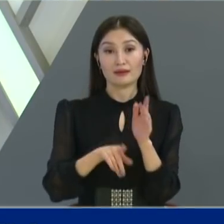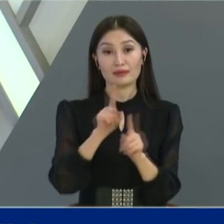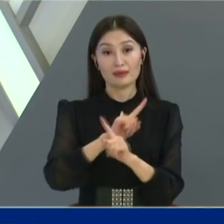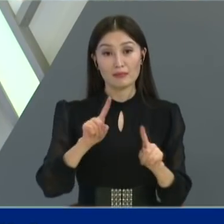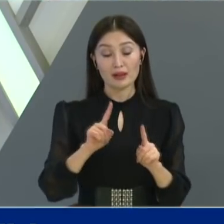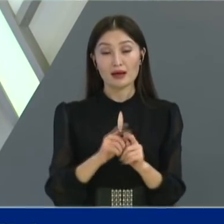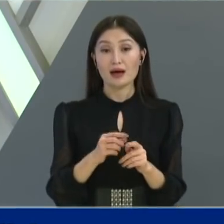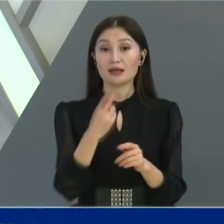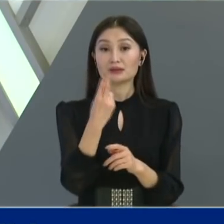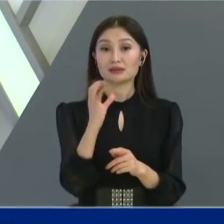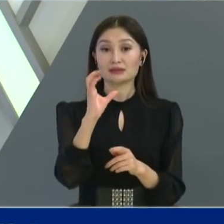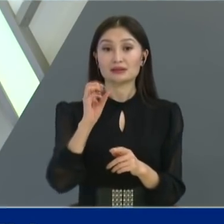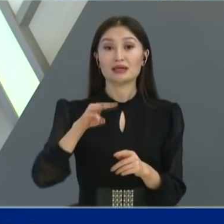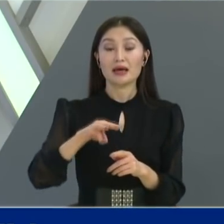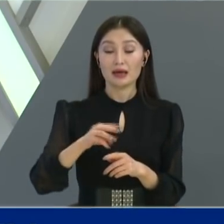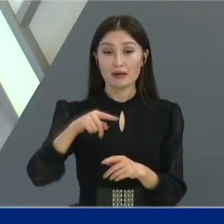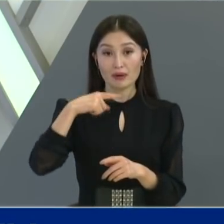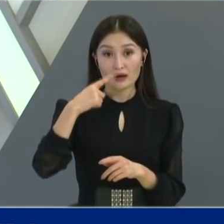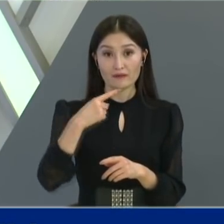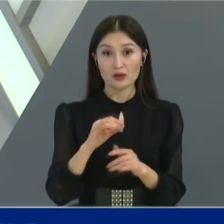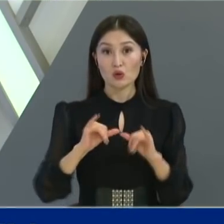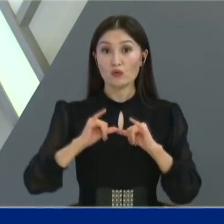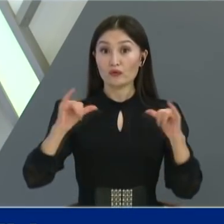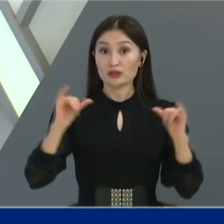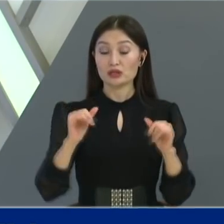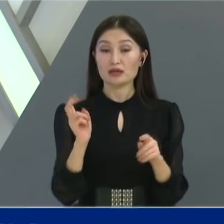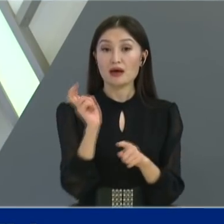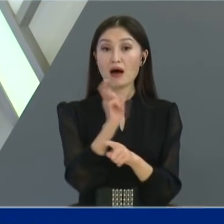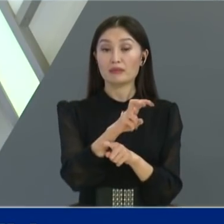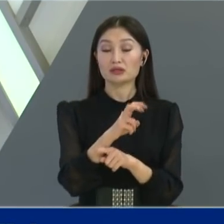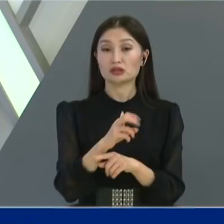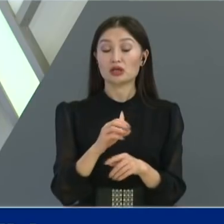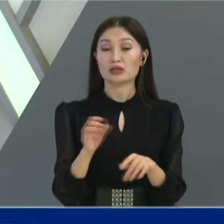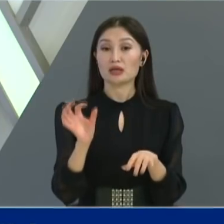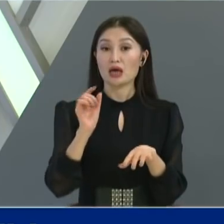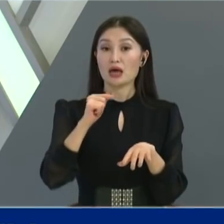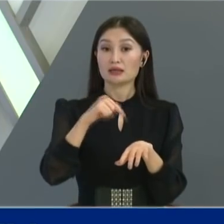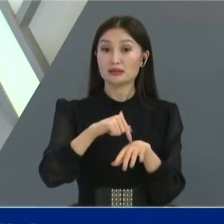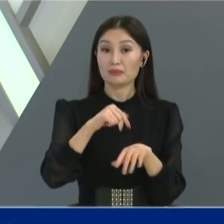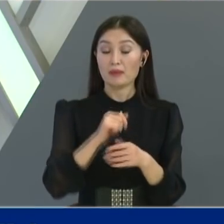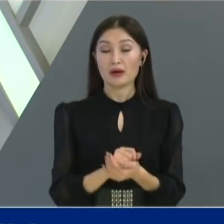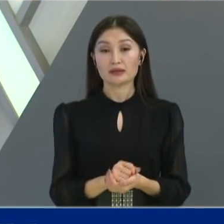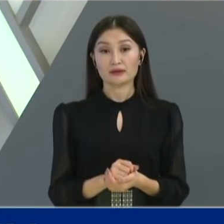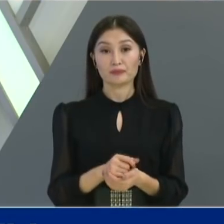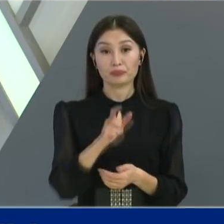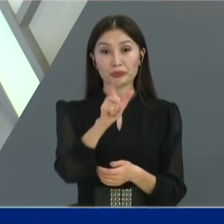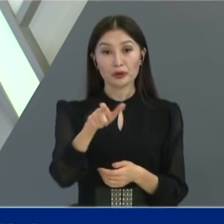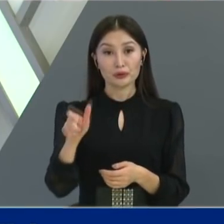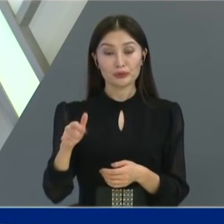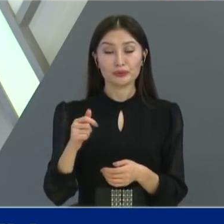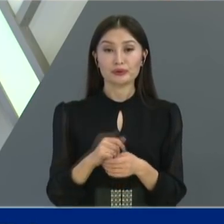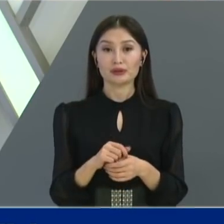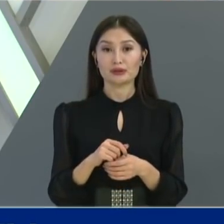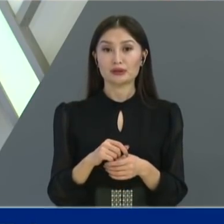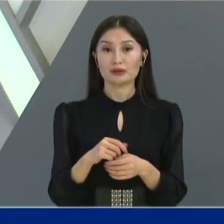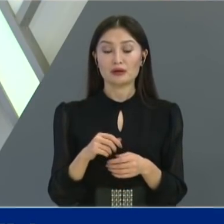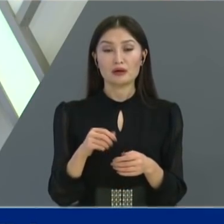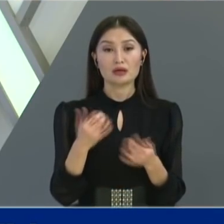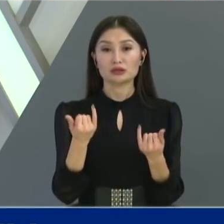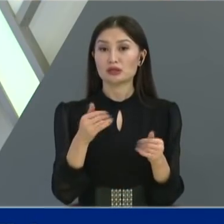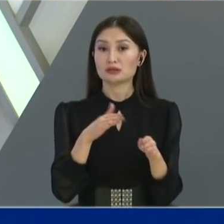центров семейной медицины также отмечают увеличение обращений с вирусной симптоматикой. Люди не стали